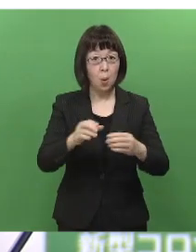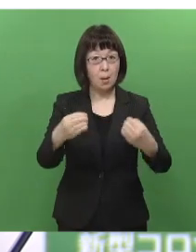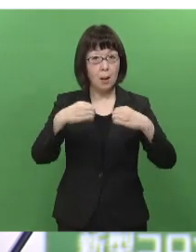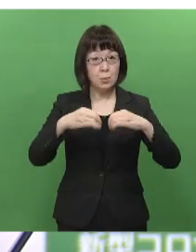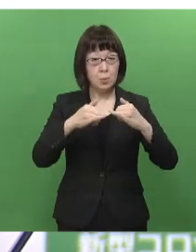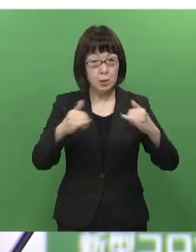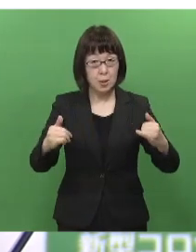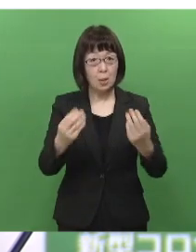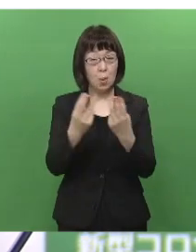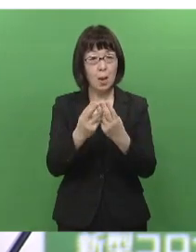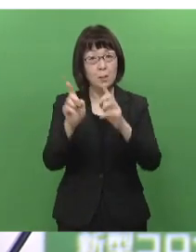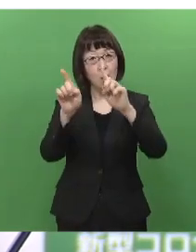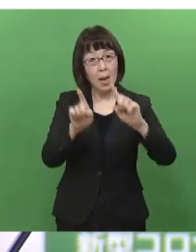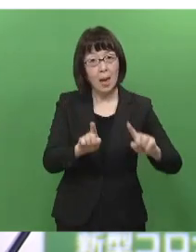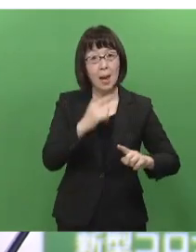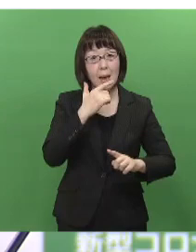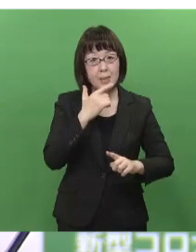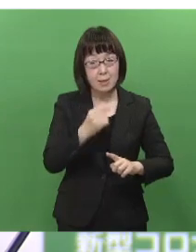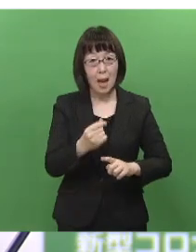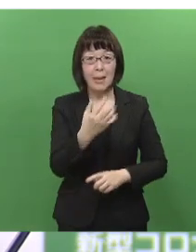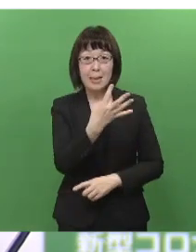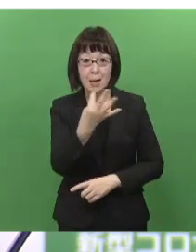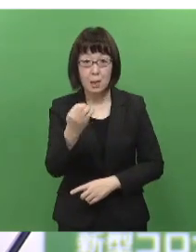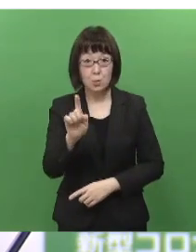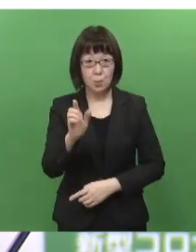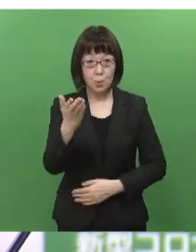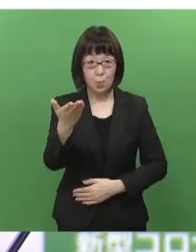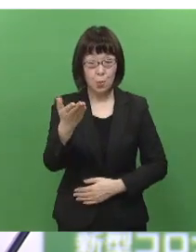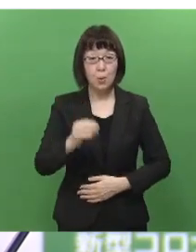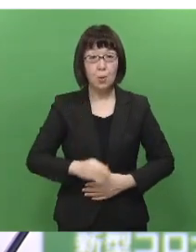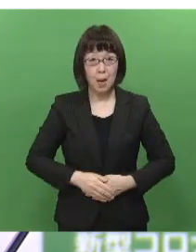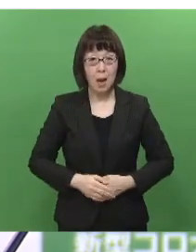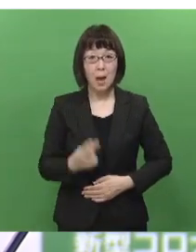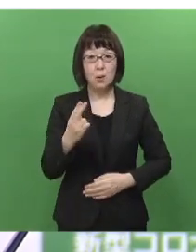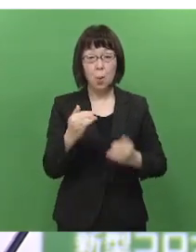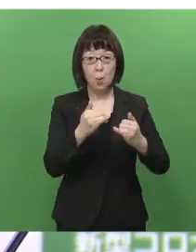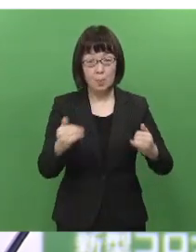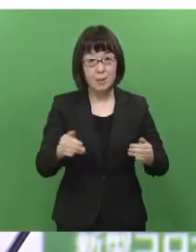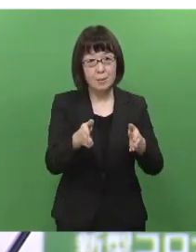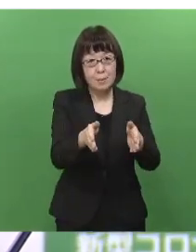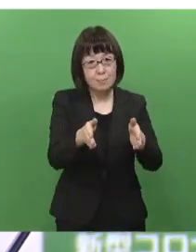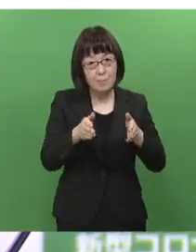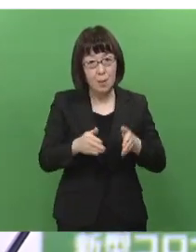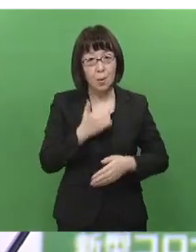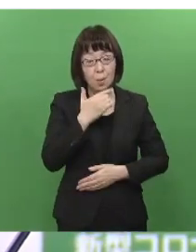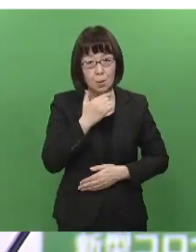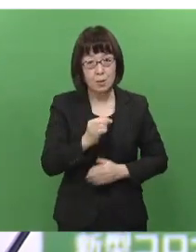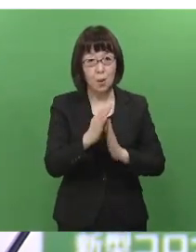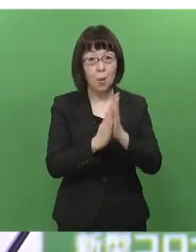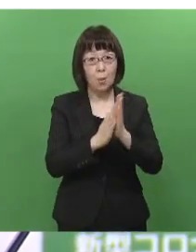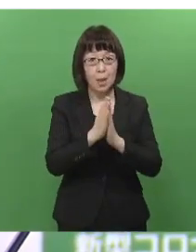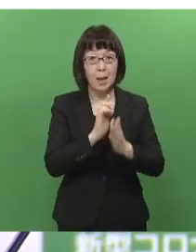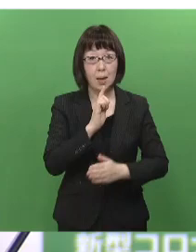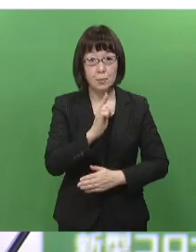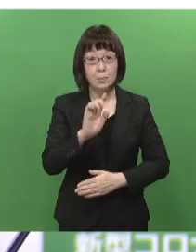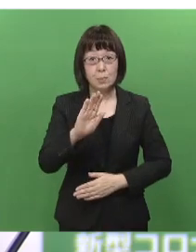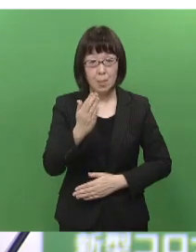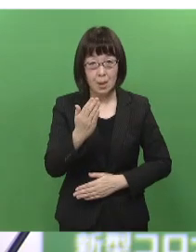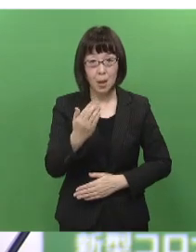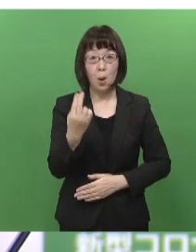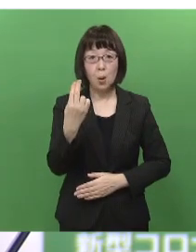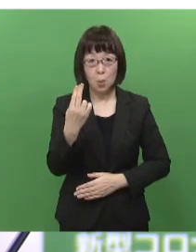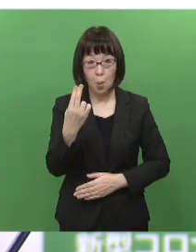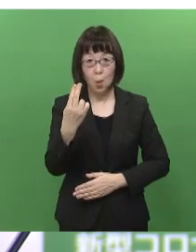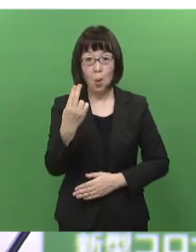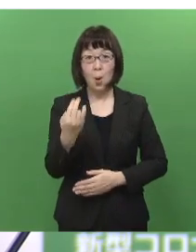させたいとお考えでしょうか。都民に負担や自粛を求めているお立場としては、知事ご自身の目標値を示